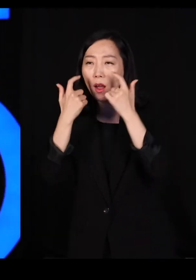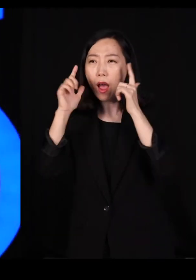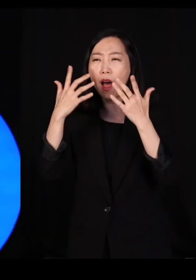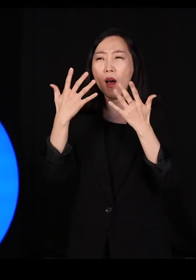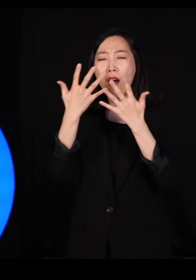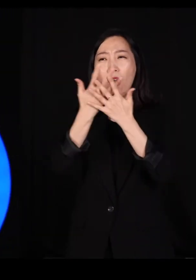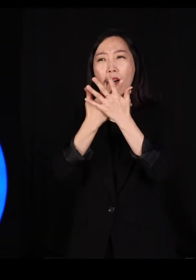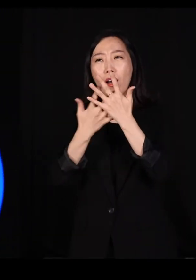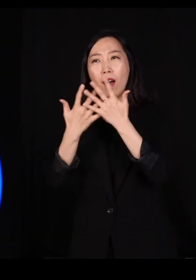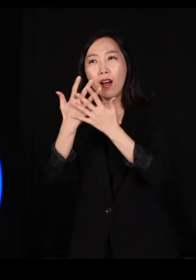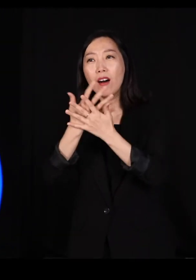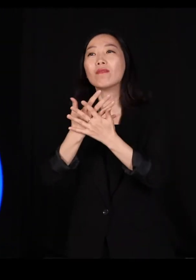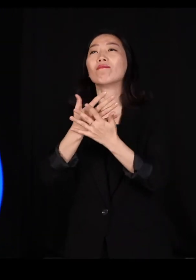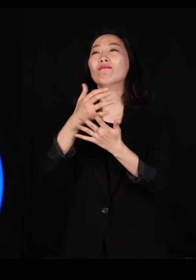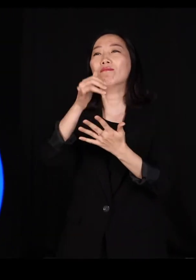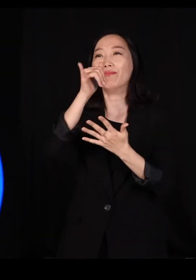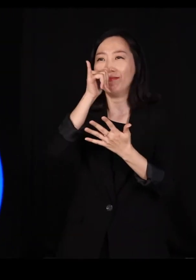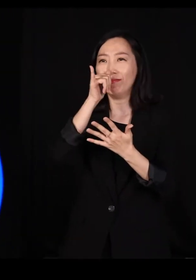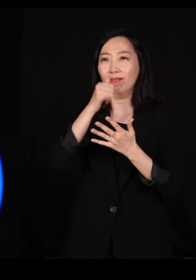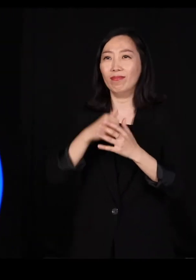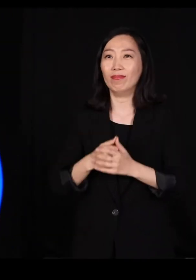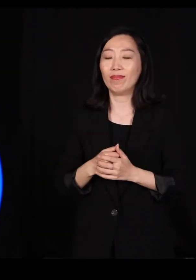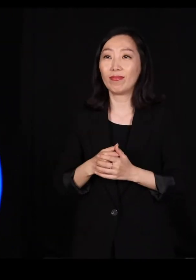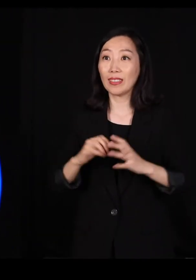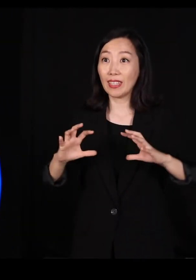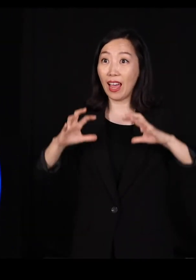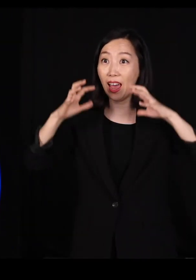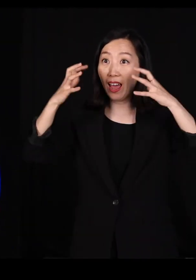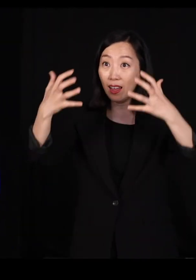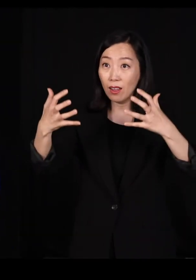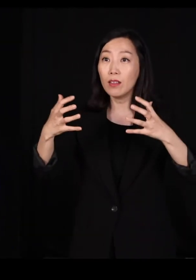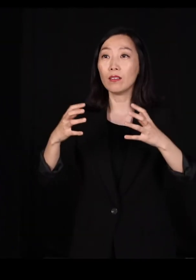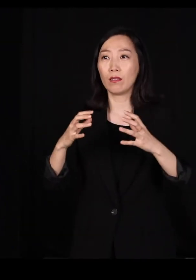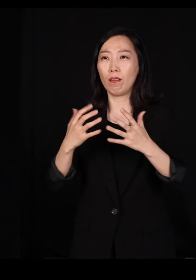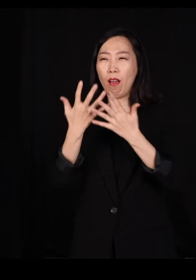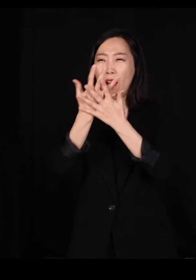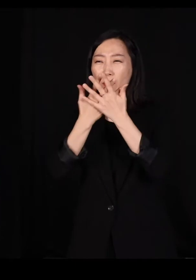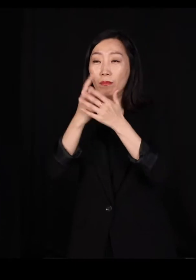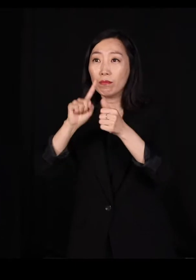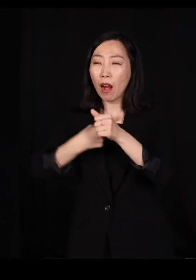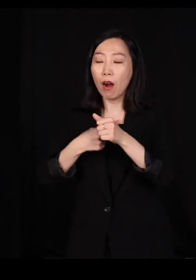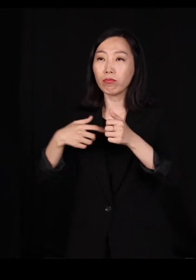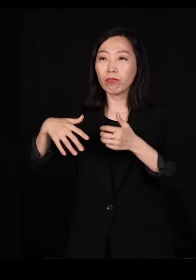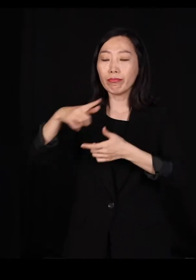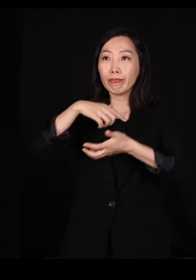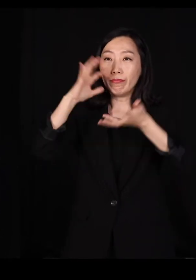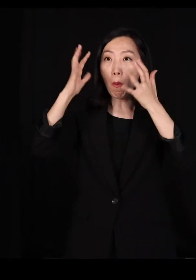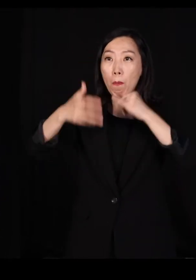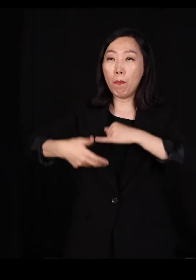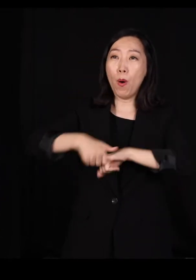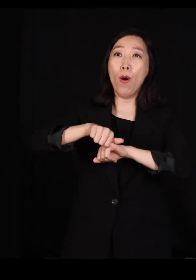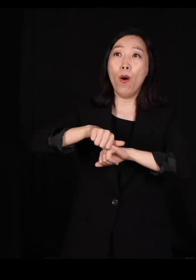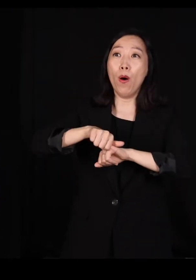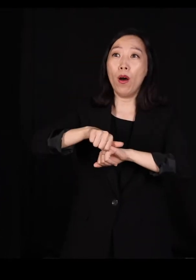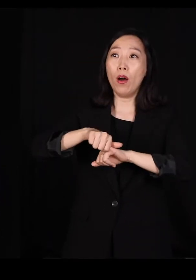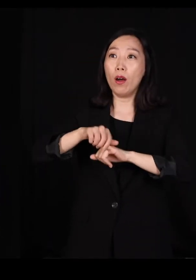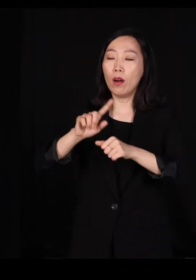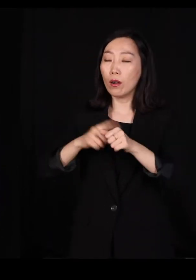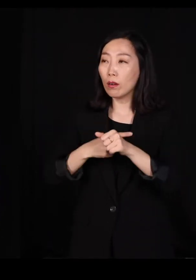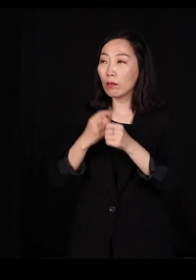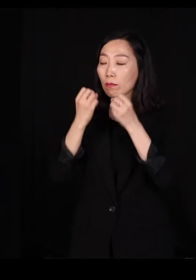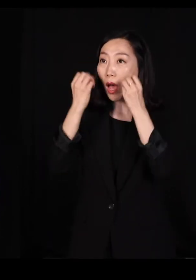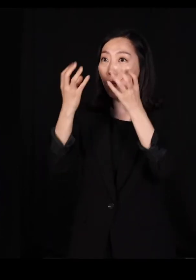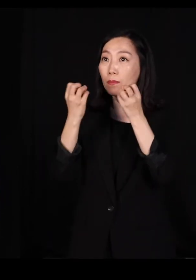복잡해지고요. 불확실해집니다. 전 세계가 네트워크로 얽혀 있고요. 그 안에서 끊임없이 새로운